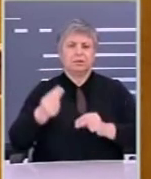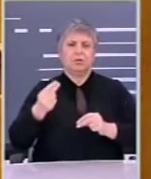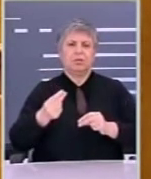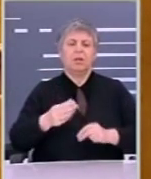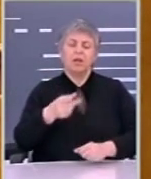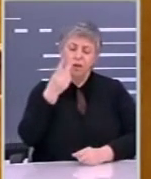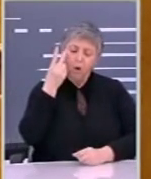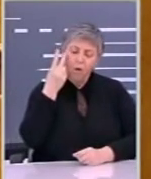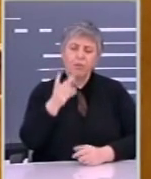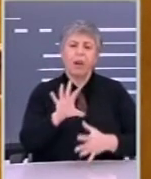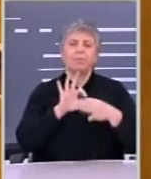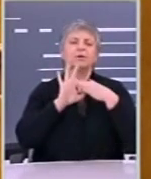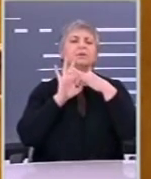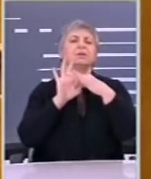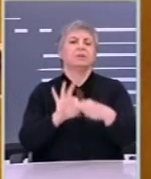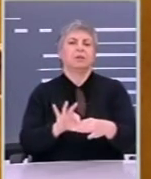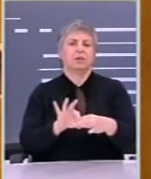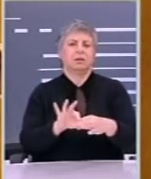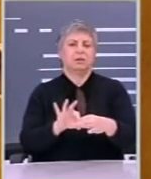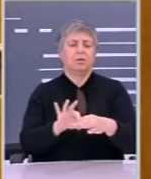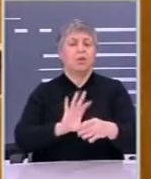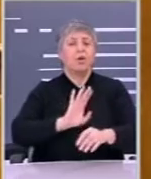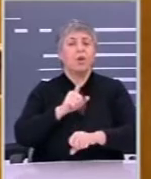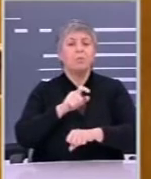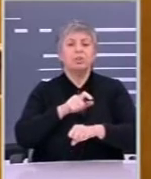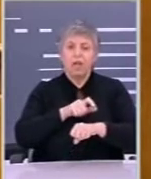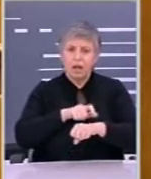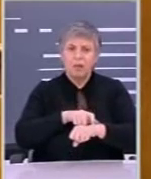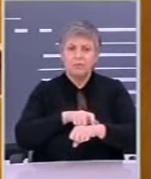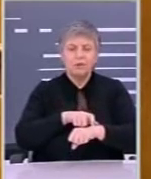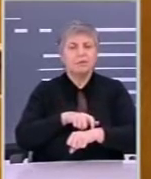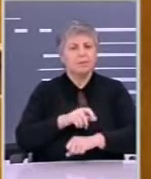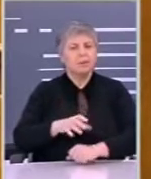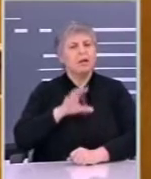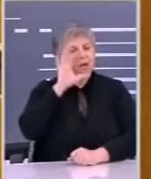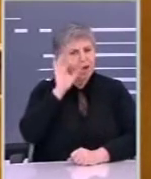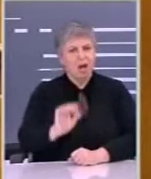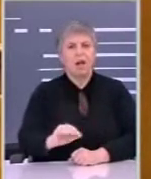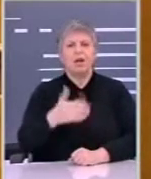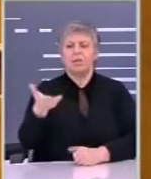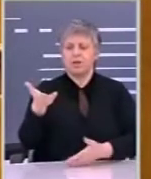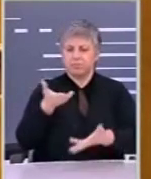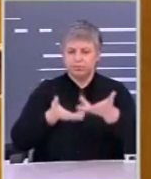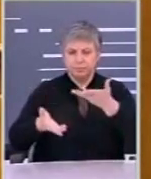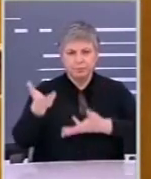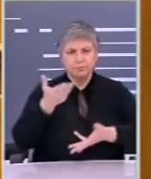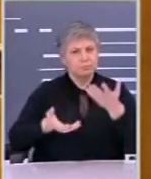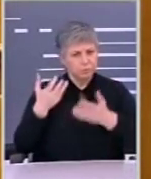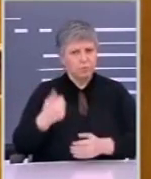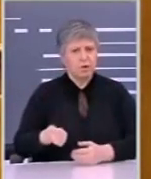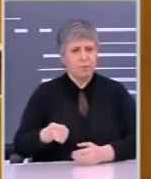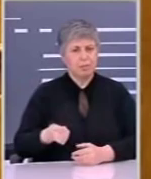αυτές της διαπραγμάτευσης, οι οποίες έρχονται μετά το κλείσιμο, το επιτυχές κλείσιμο της πρώτης αξιολόγησης,